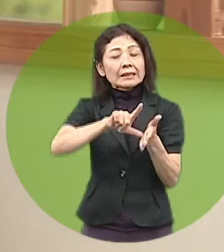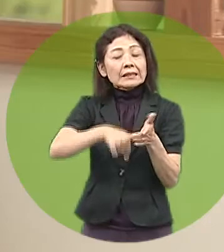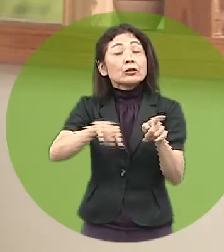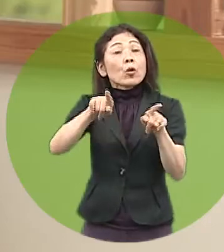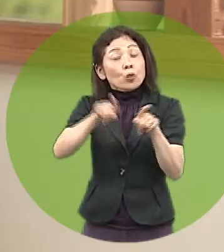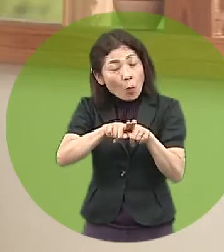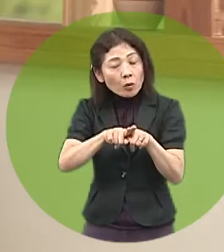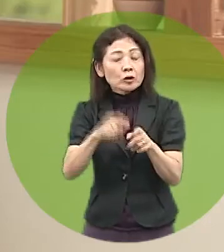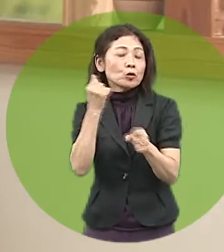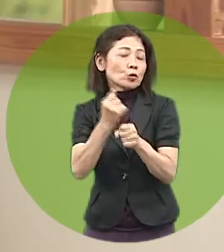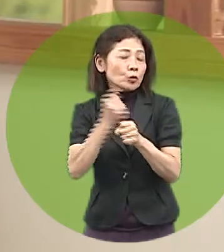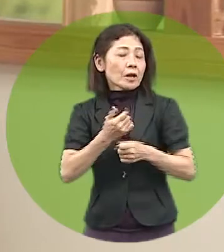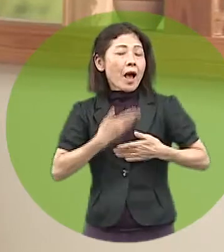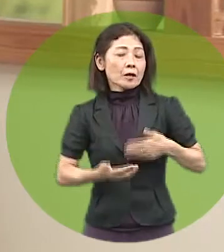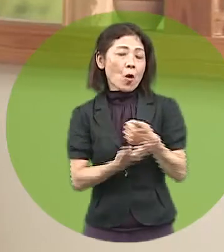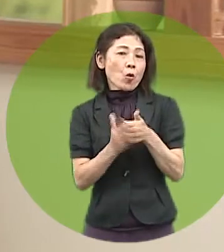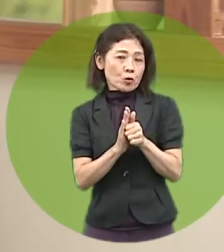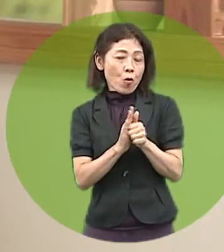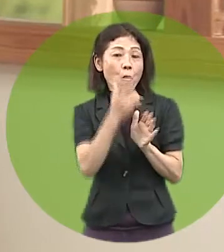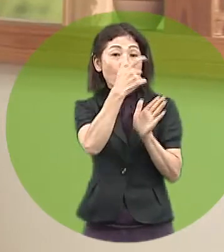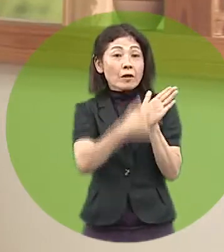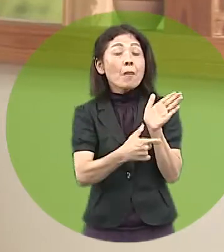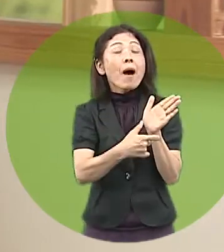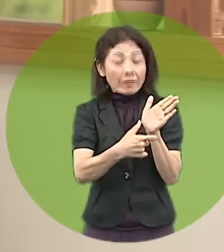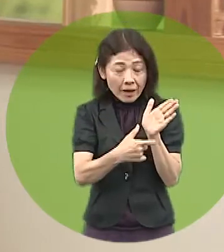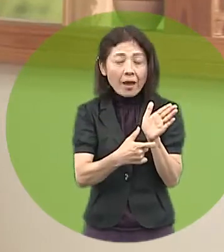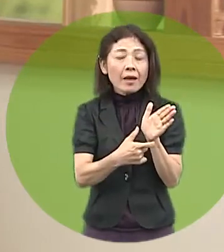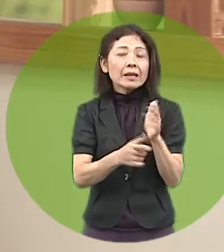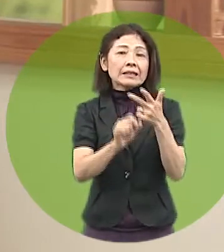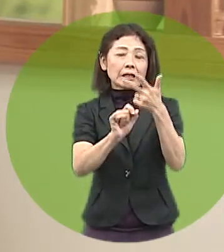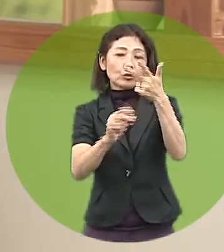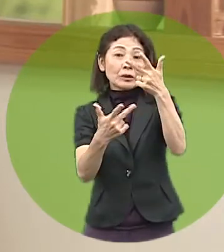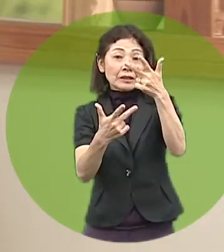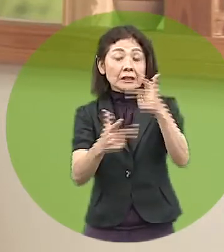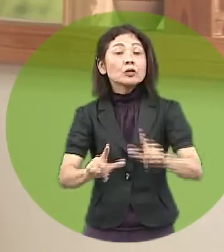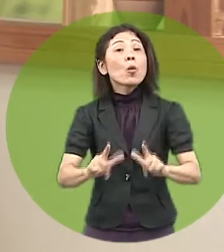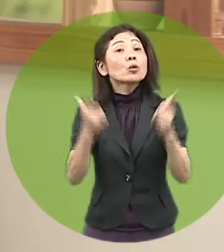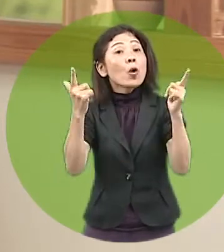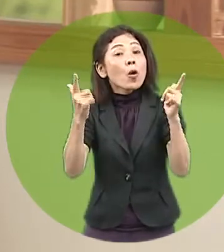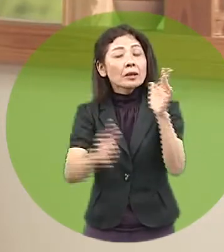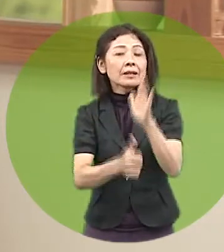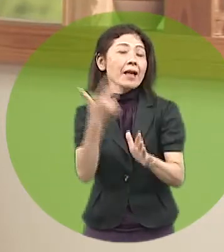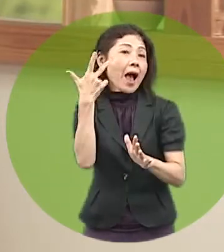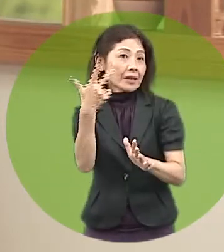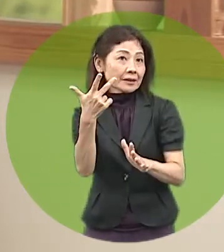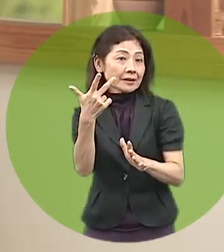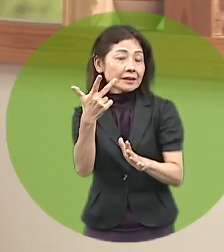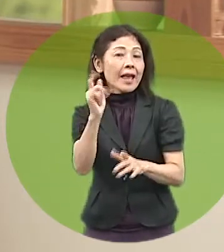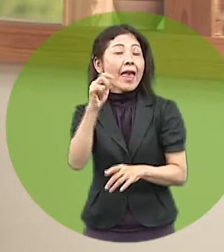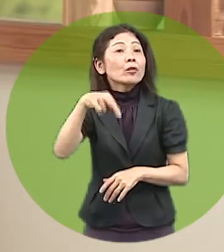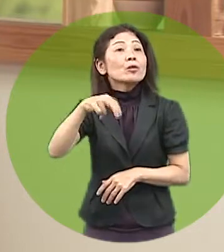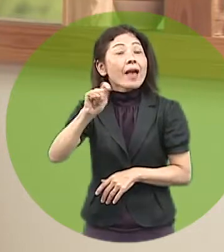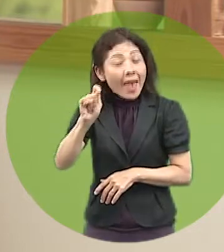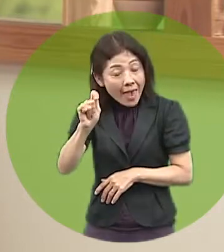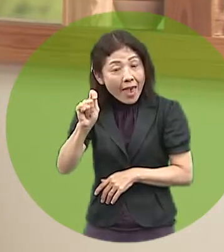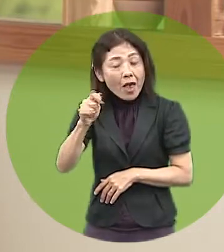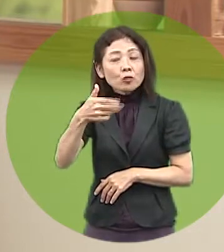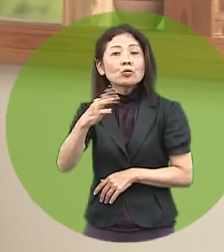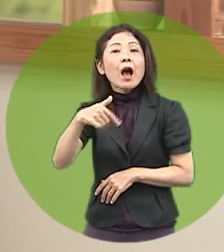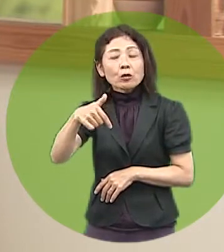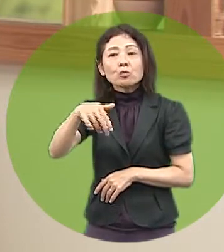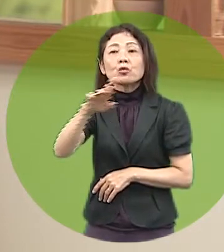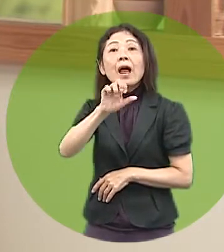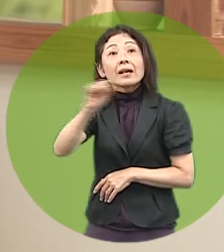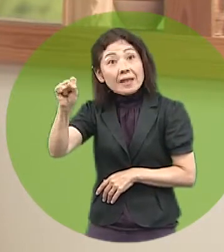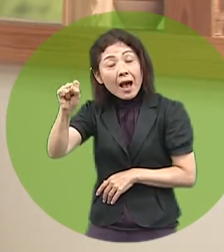に創造する安全保障観を増えました7月17日木曜日那覇市の ana クラウンプラザホテル